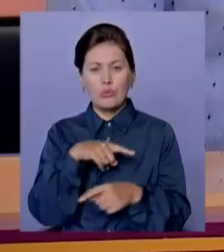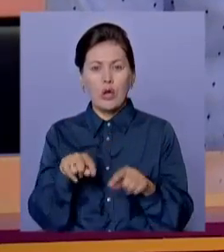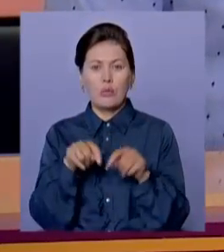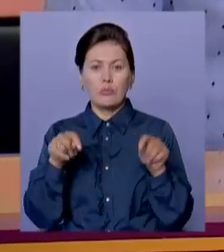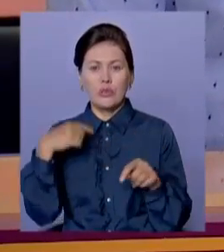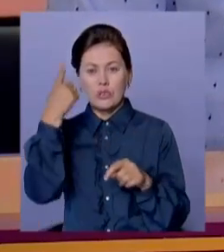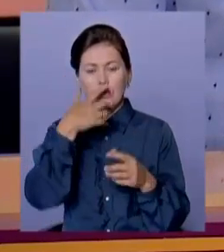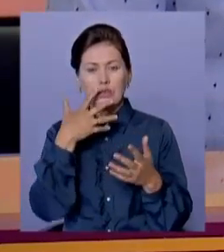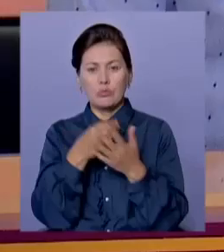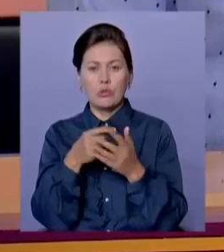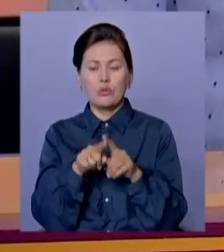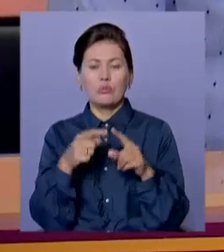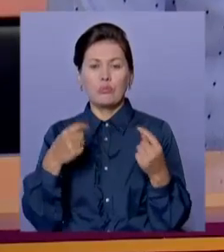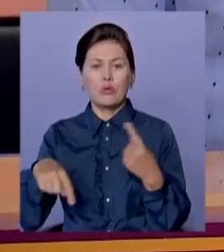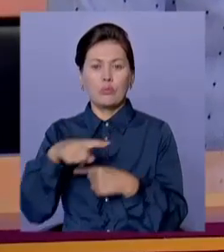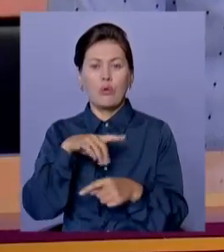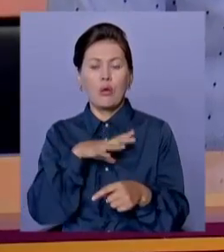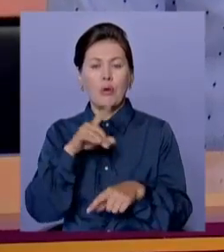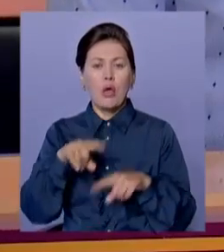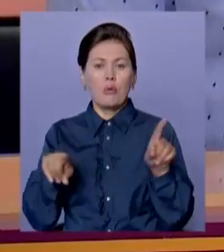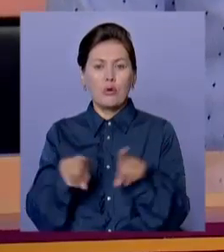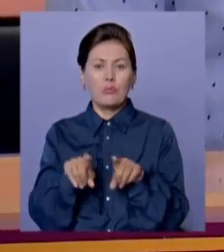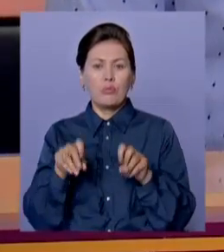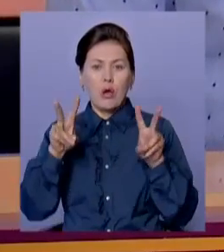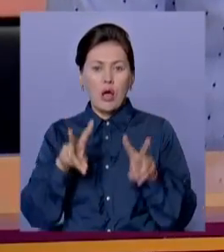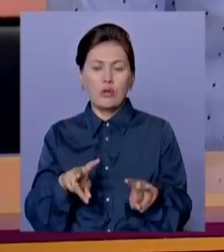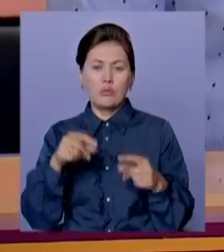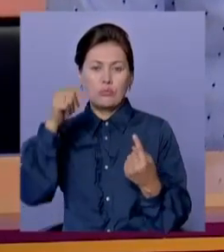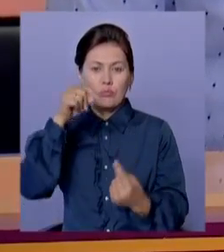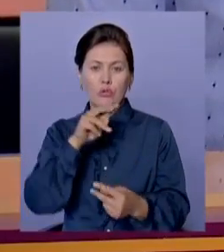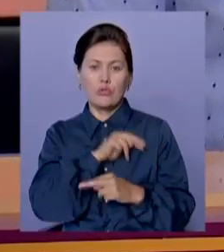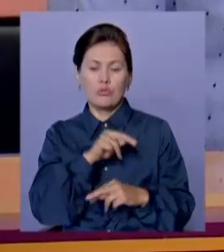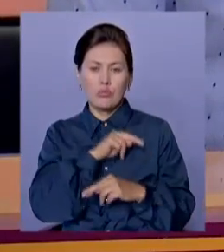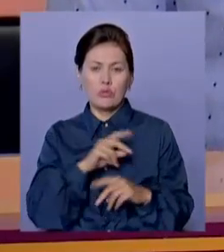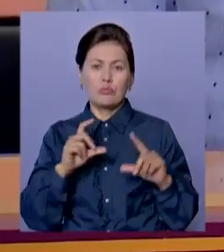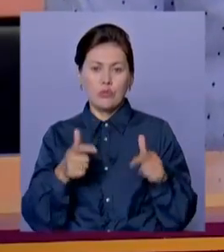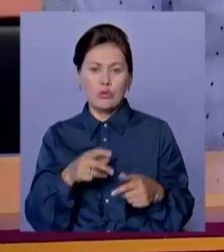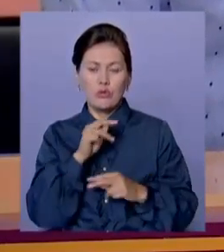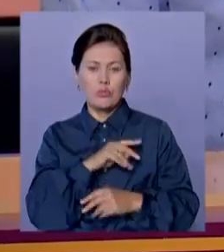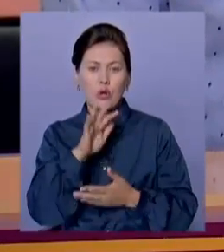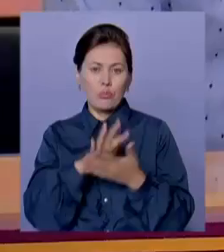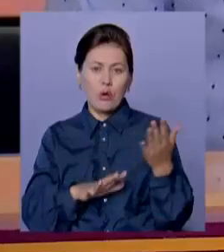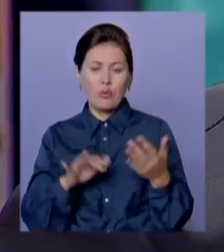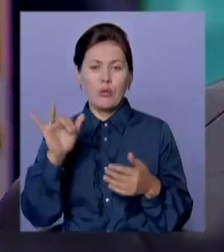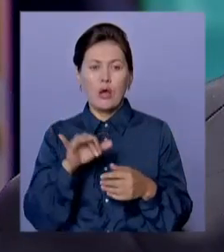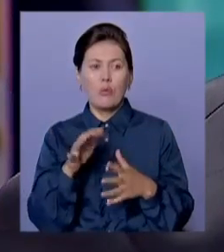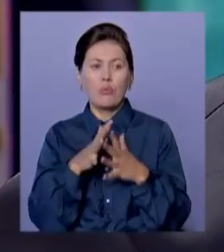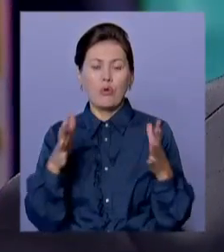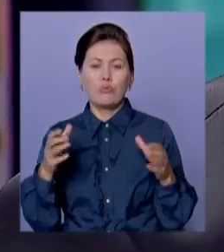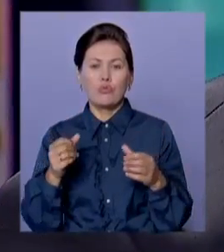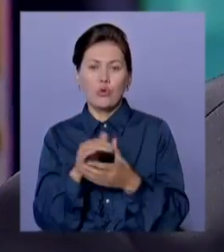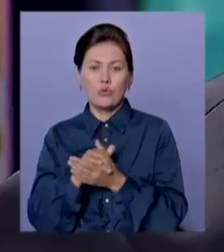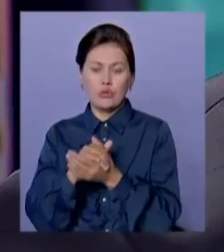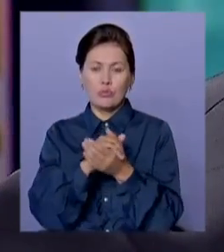жеке бизнесмен болады. А кейбіреуі сол мамандығы бойынша жұмысқа кіріп, жұмыс істейді. Бірақ әрине, біздің